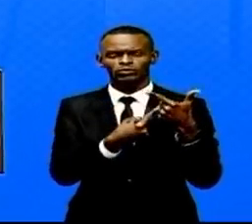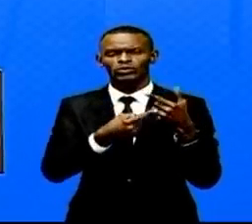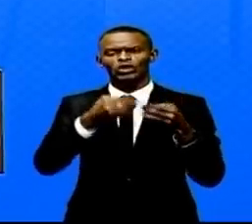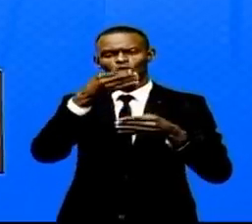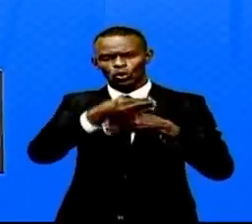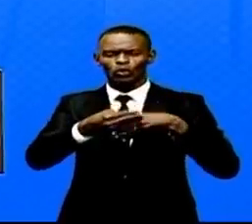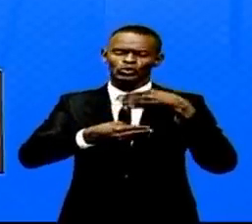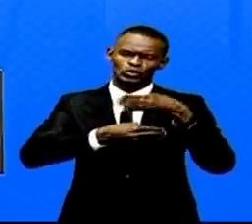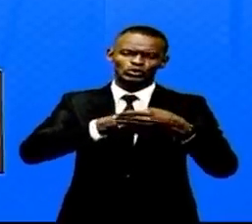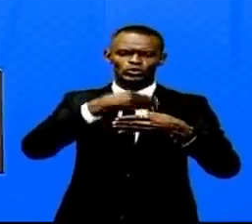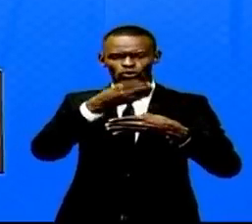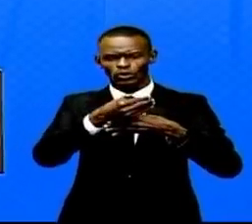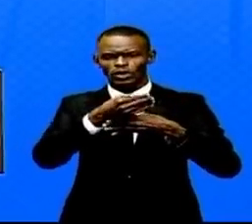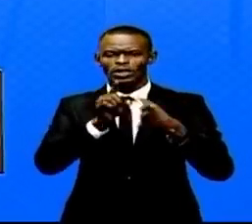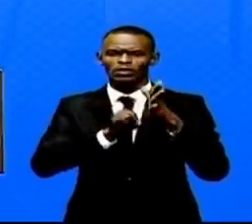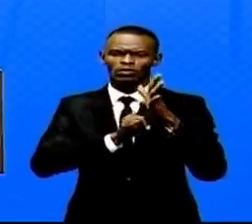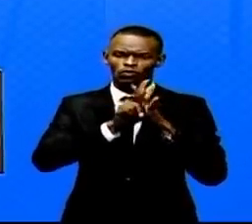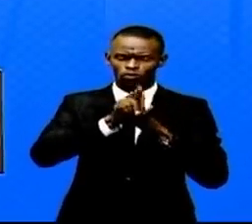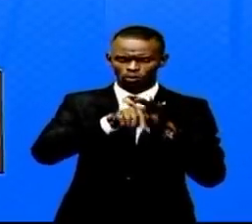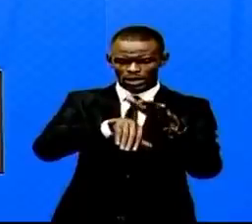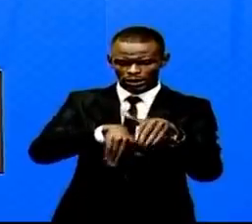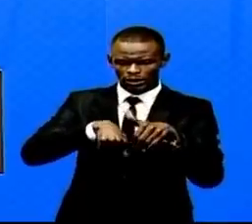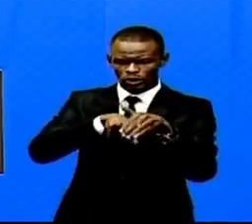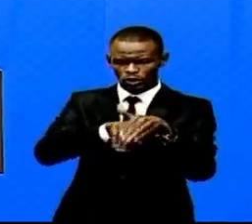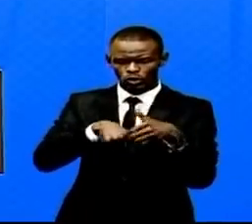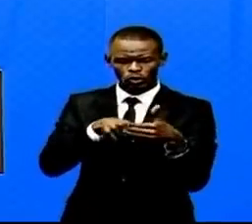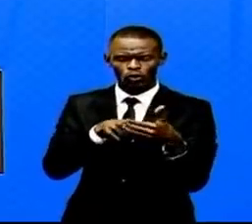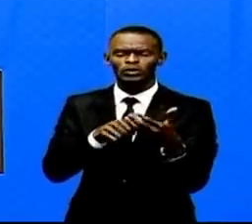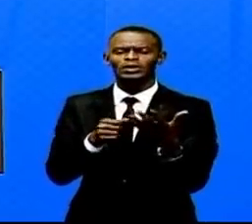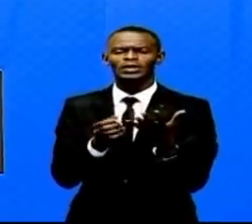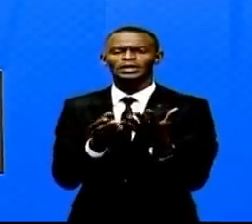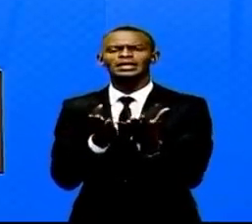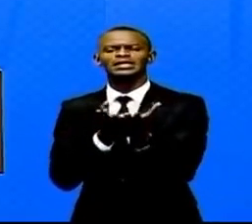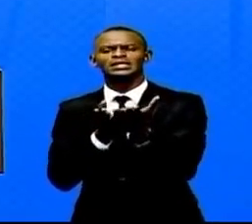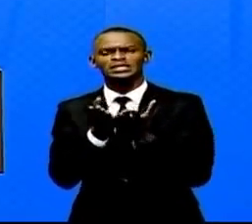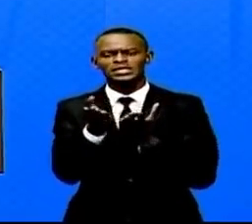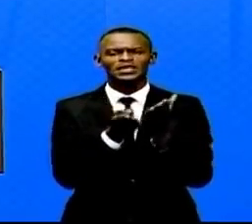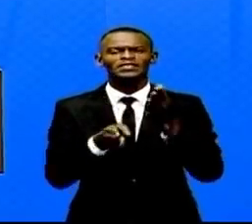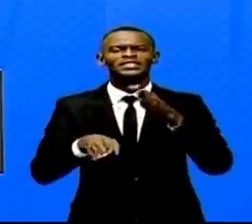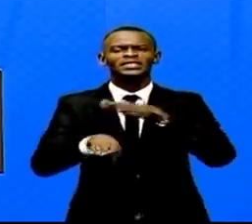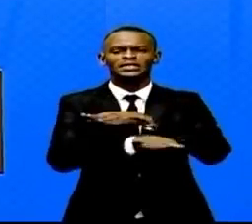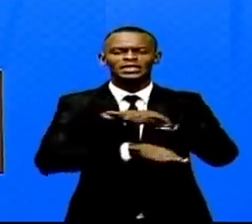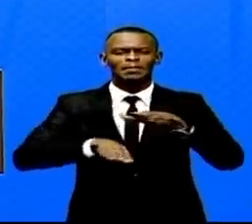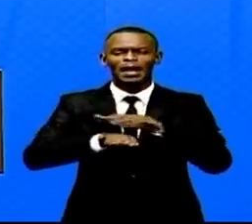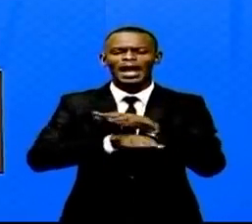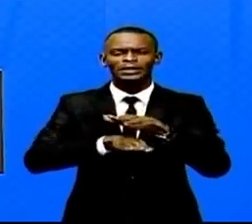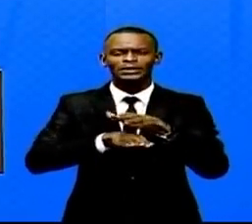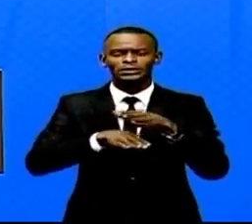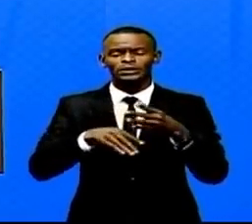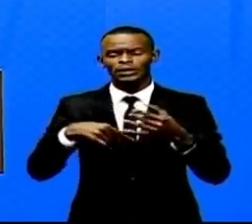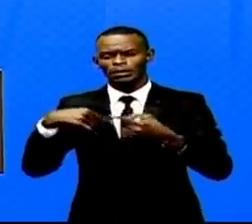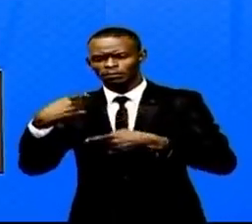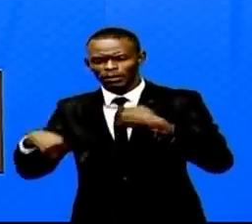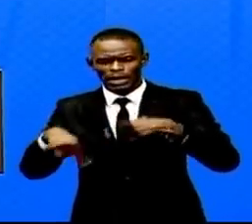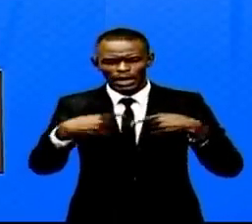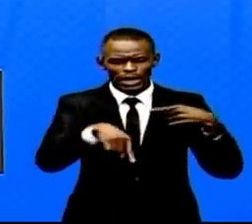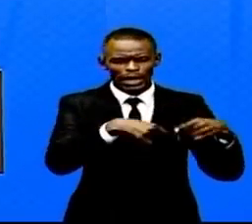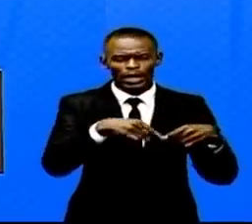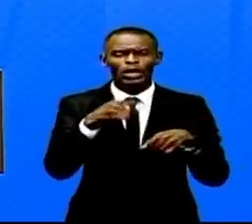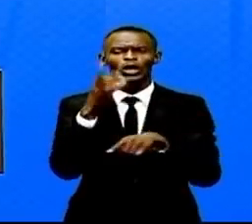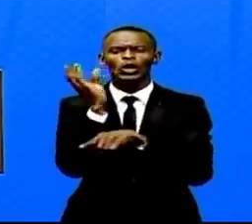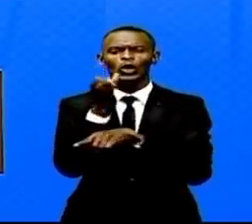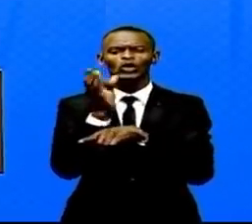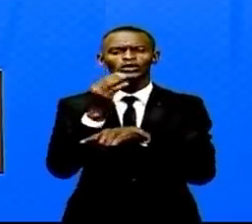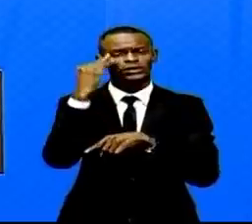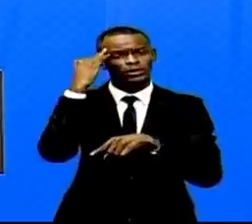services sociaux de base. Après débat et délibération, le Conseil a adopté ces projets